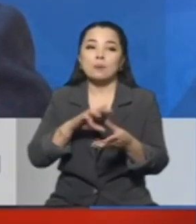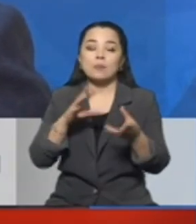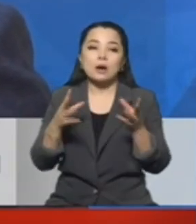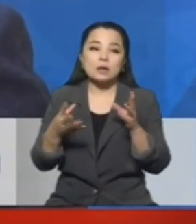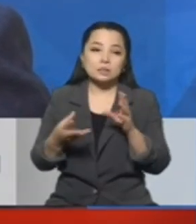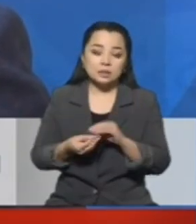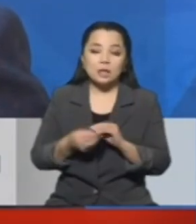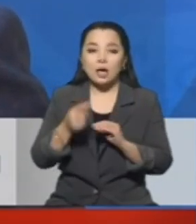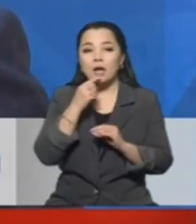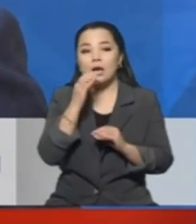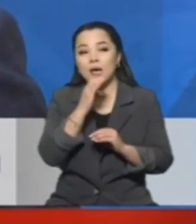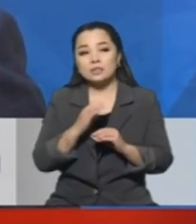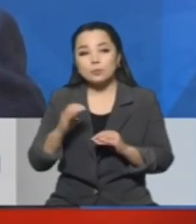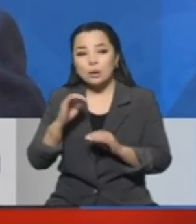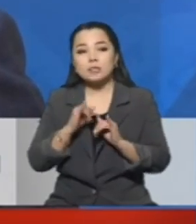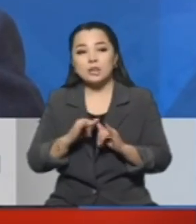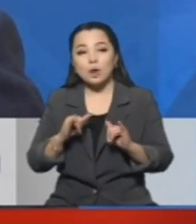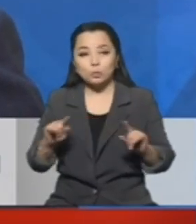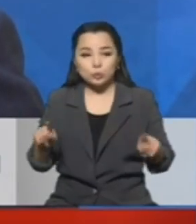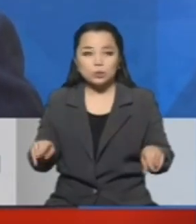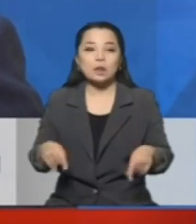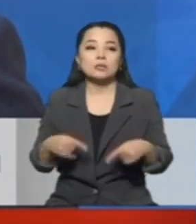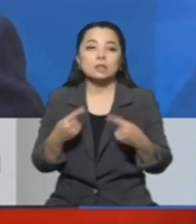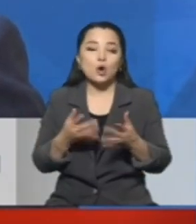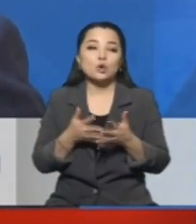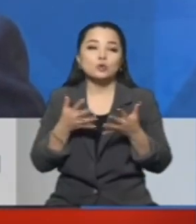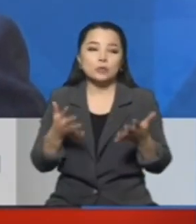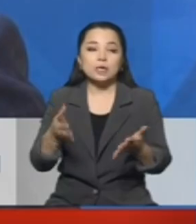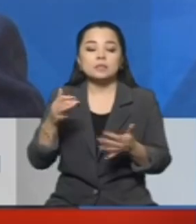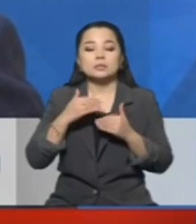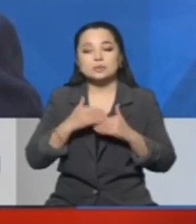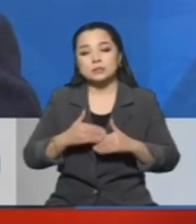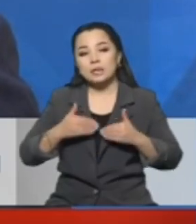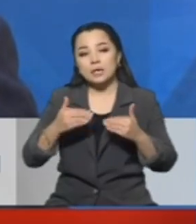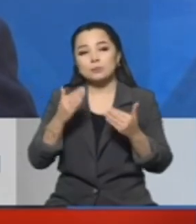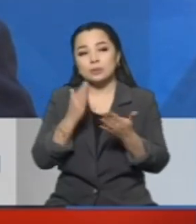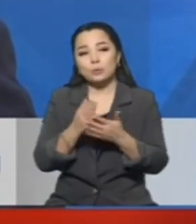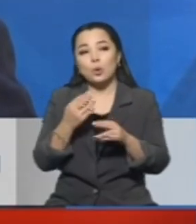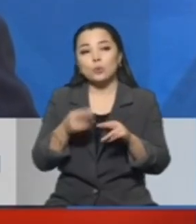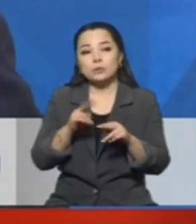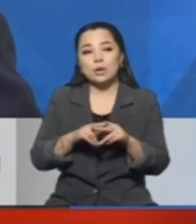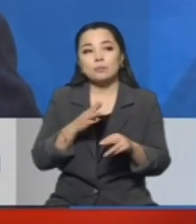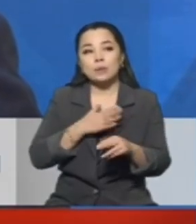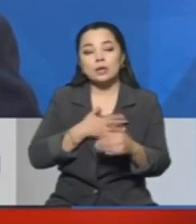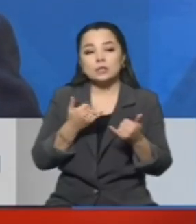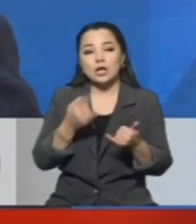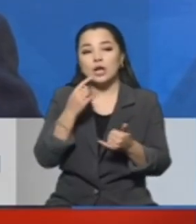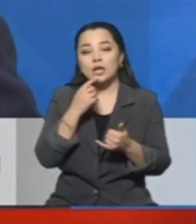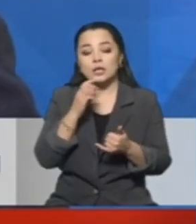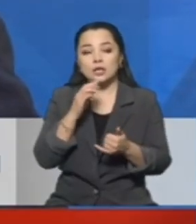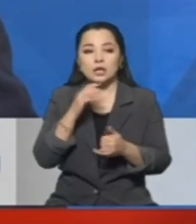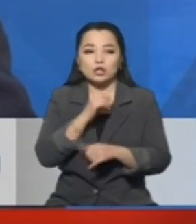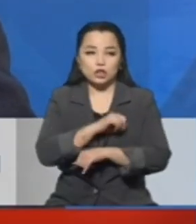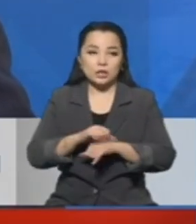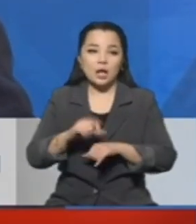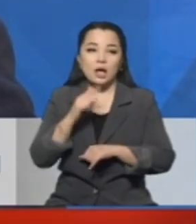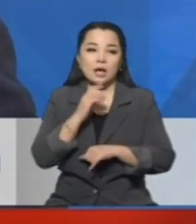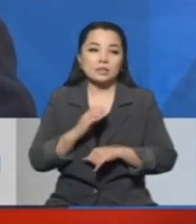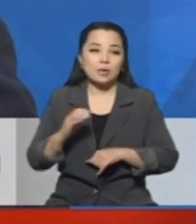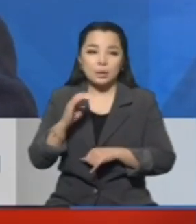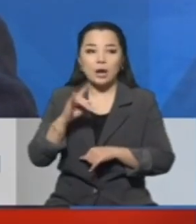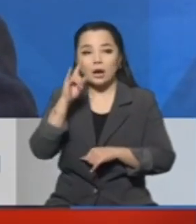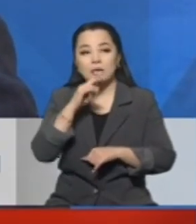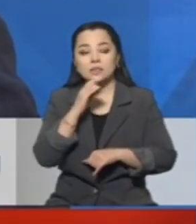барлығы әдебиетіміздің дамуына үлкен серпін береді. Қазір мен мынау шетел әдебиетінде